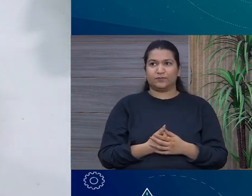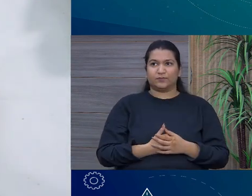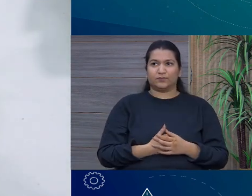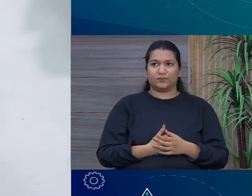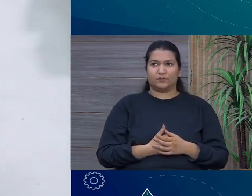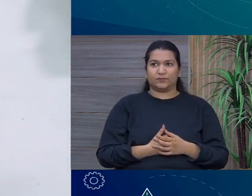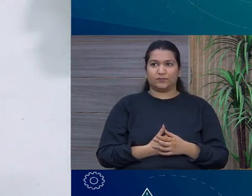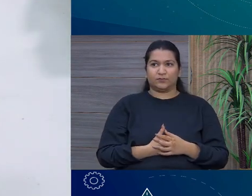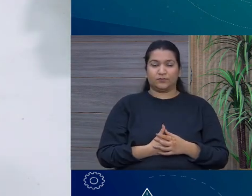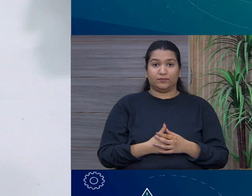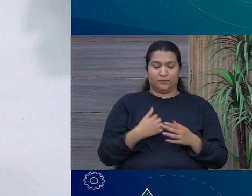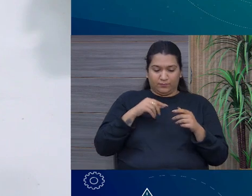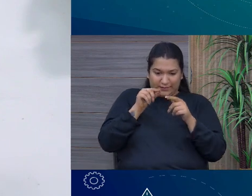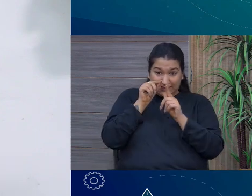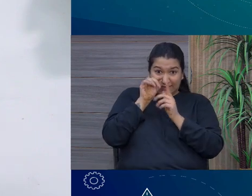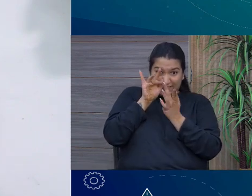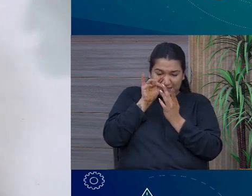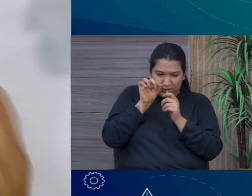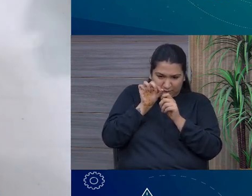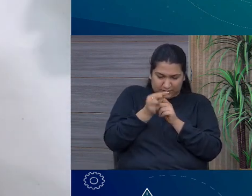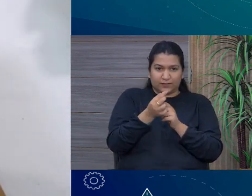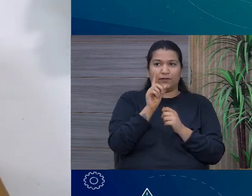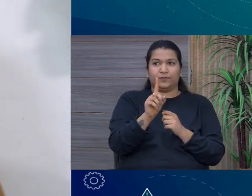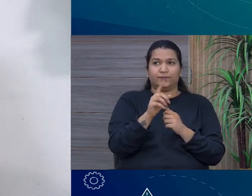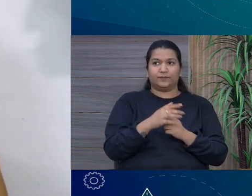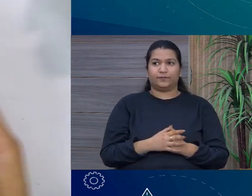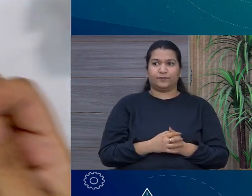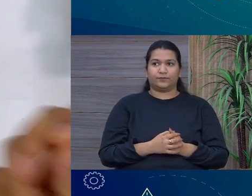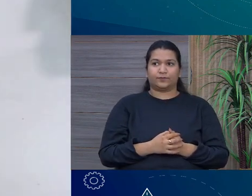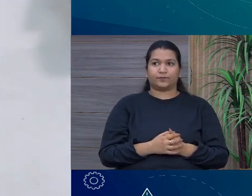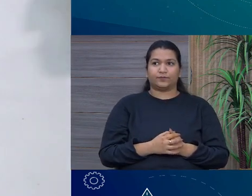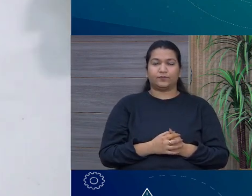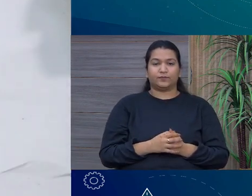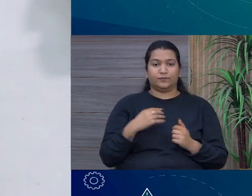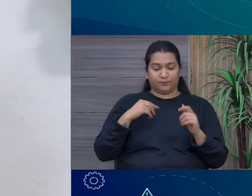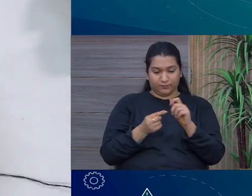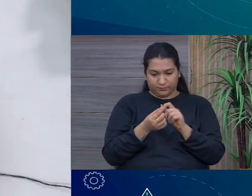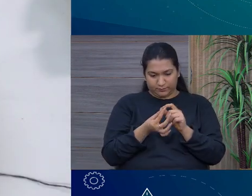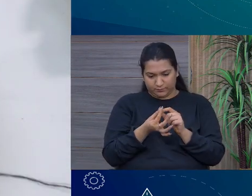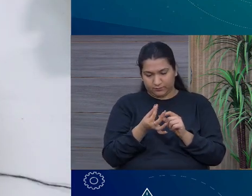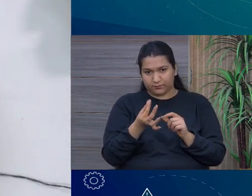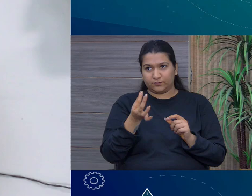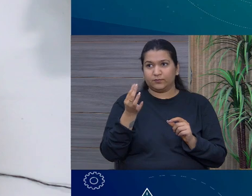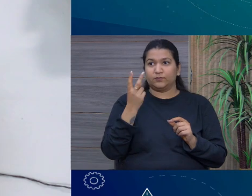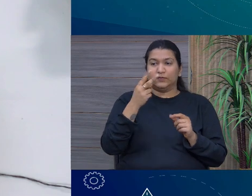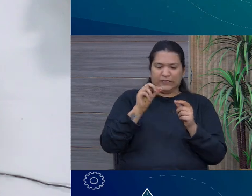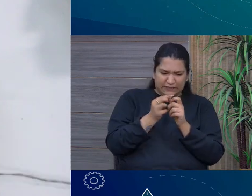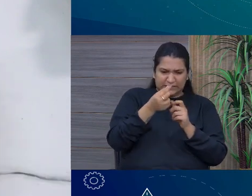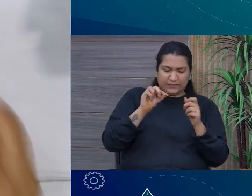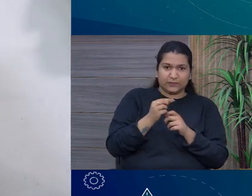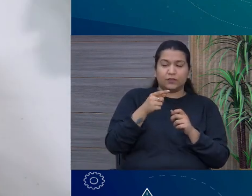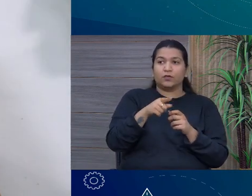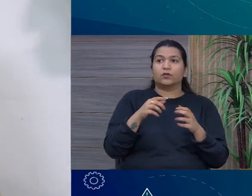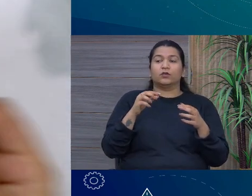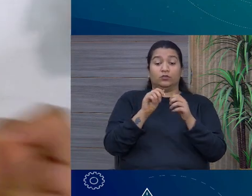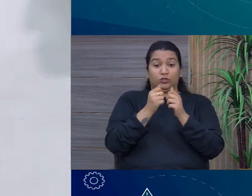इसके सेंटर एरिया में एक होल करते हैं और हम इसको दो तीन बार इसको प्रिक करेंगे सो दैट